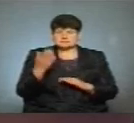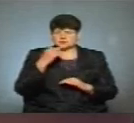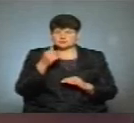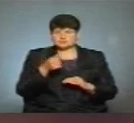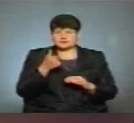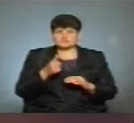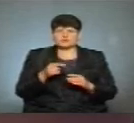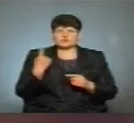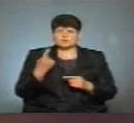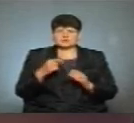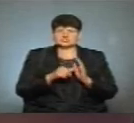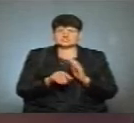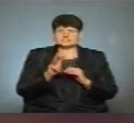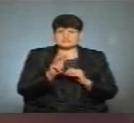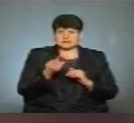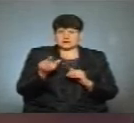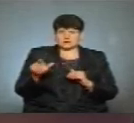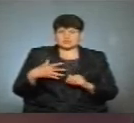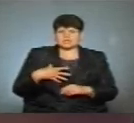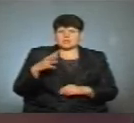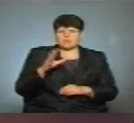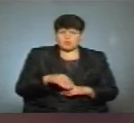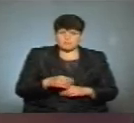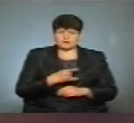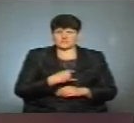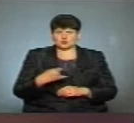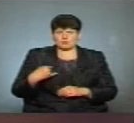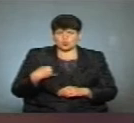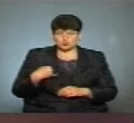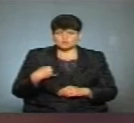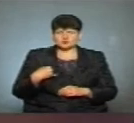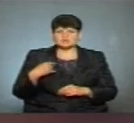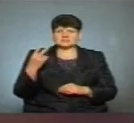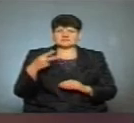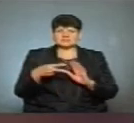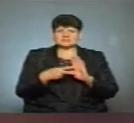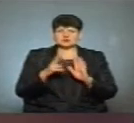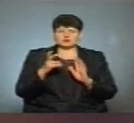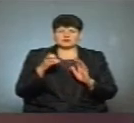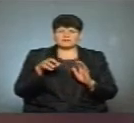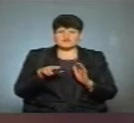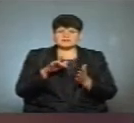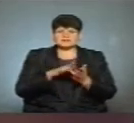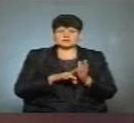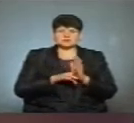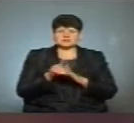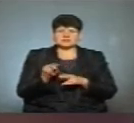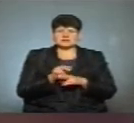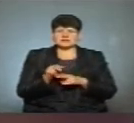минулий рік в області 63 людини померли від туберкульозу. 27 квітня в центрі розпочали лікувати